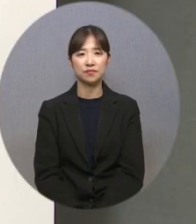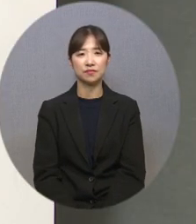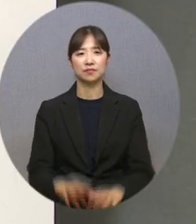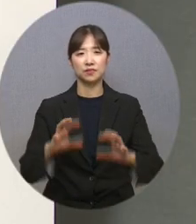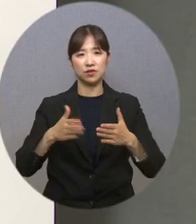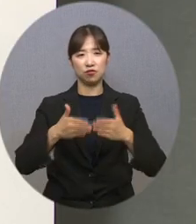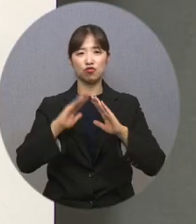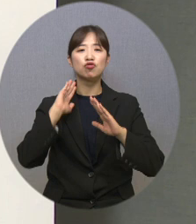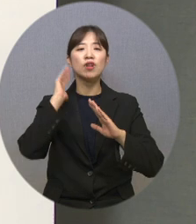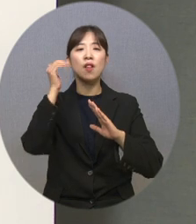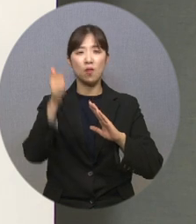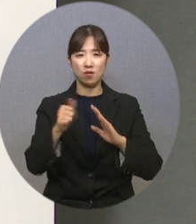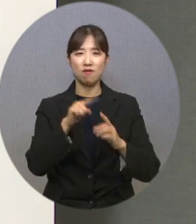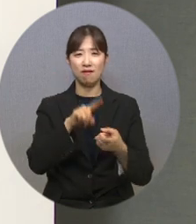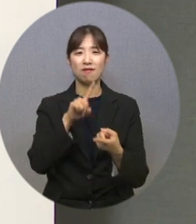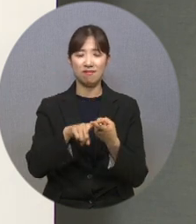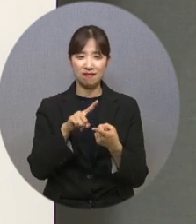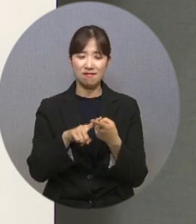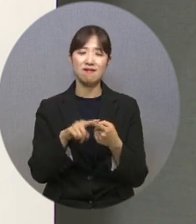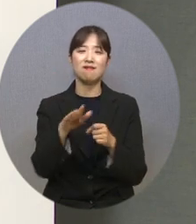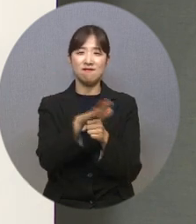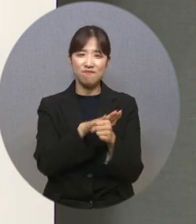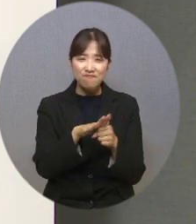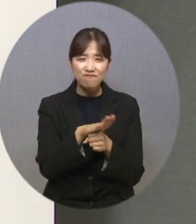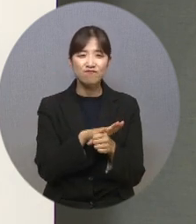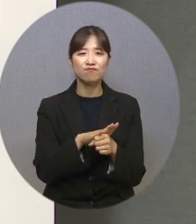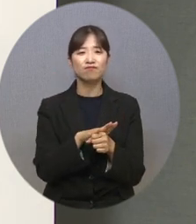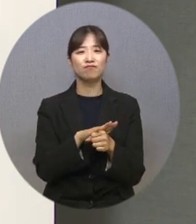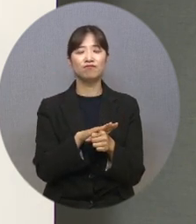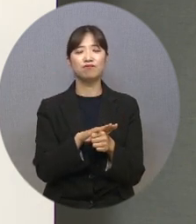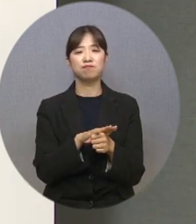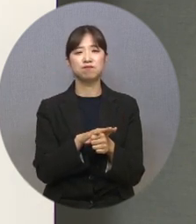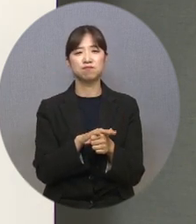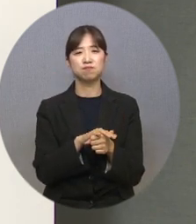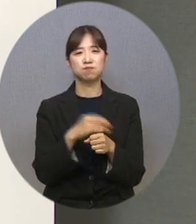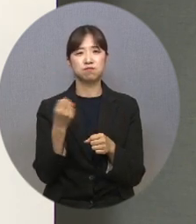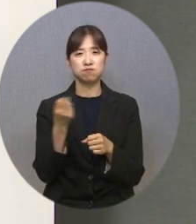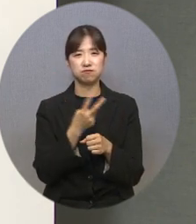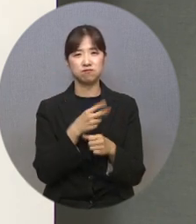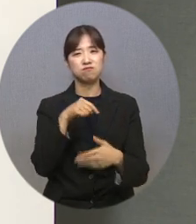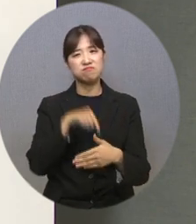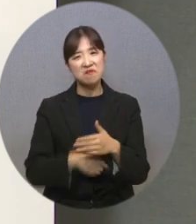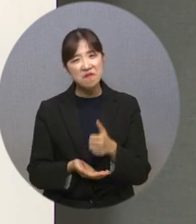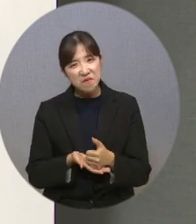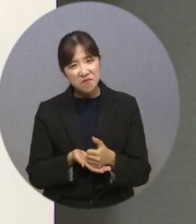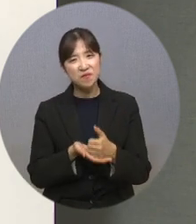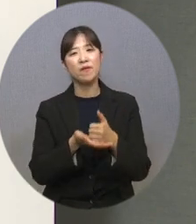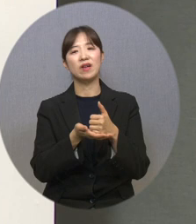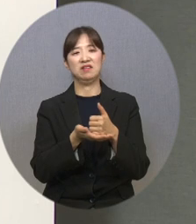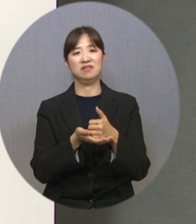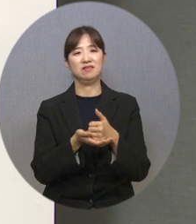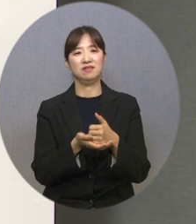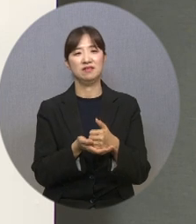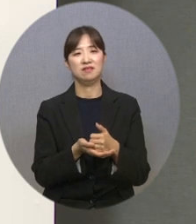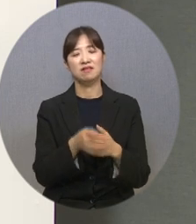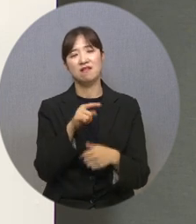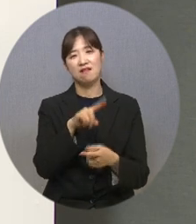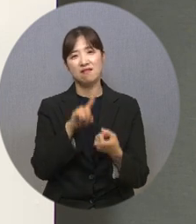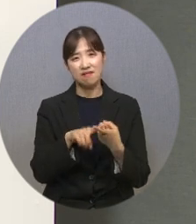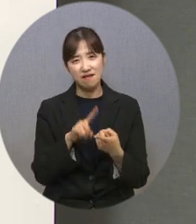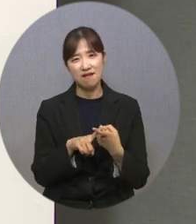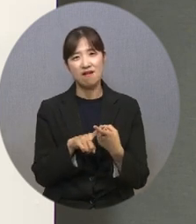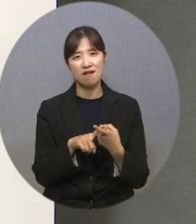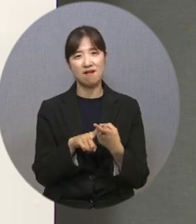건국 대통령에 대한 애정이나 또는 그 존엄이라든가 그분에